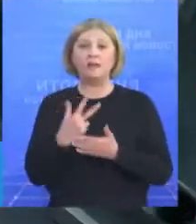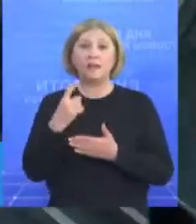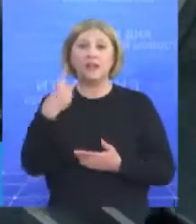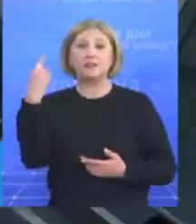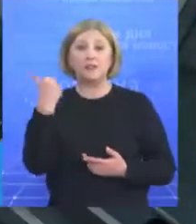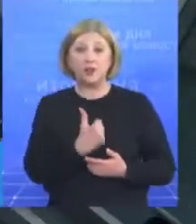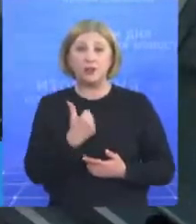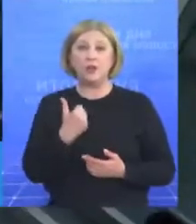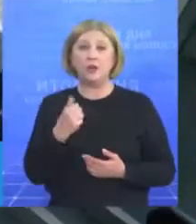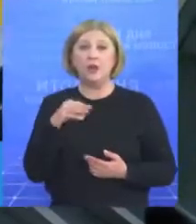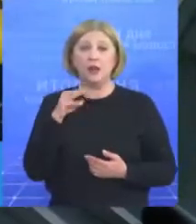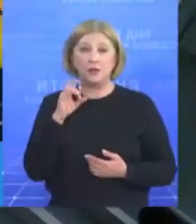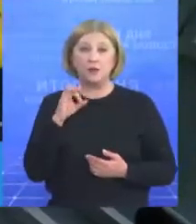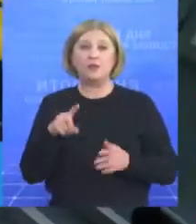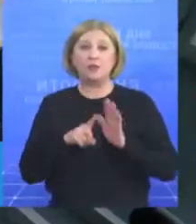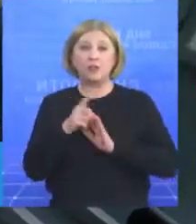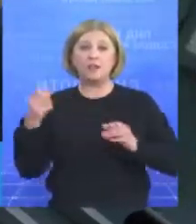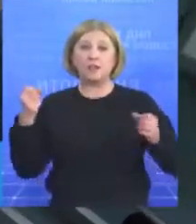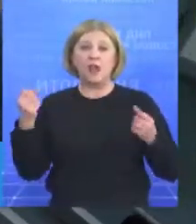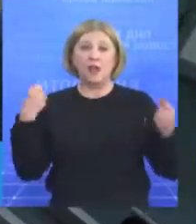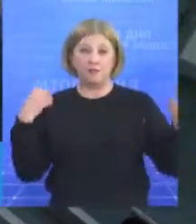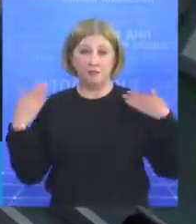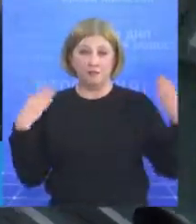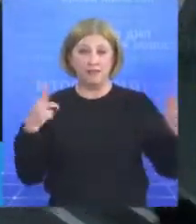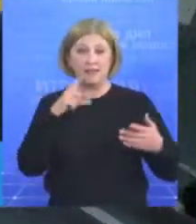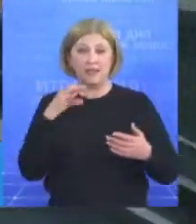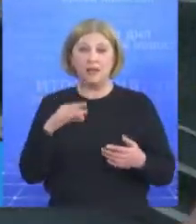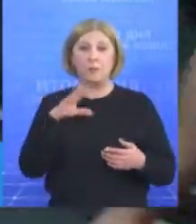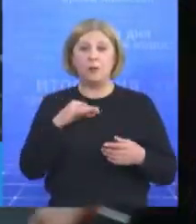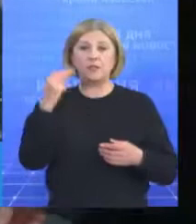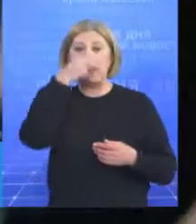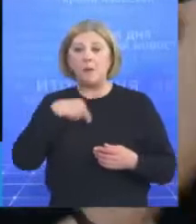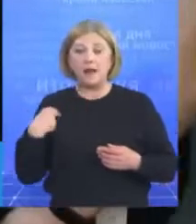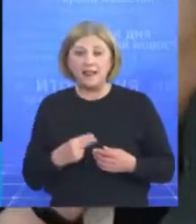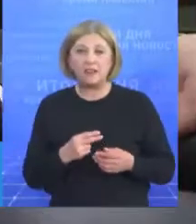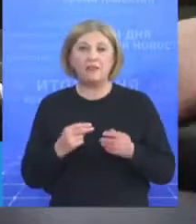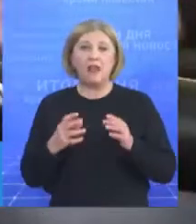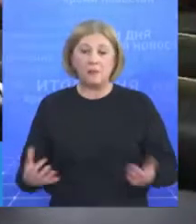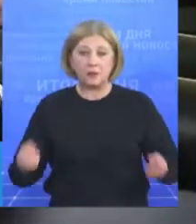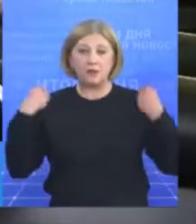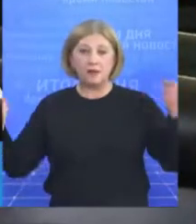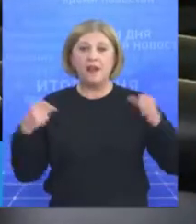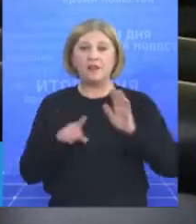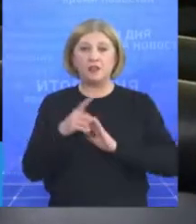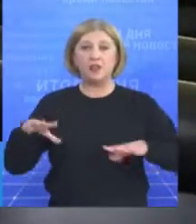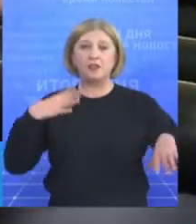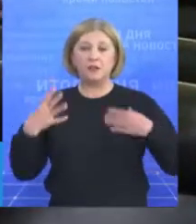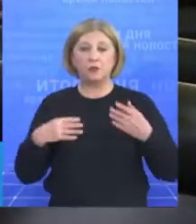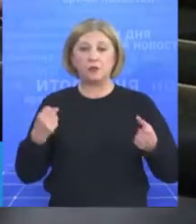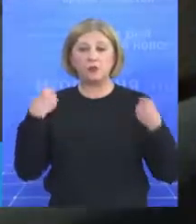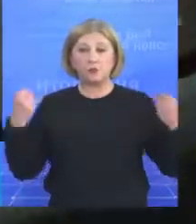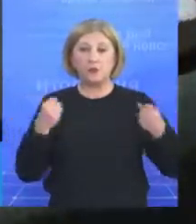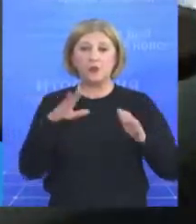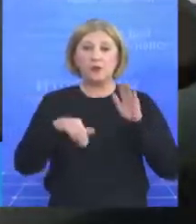раза в неделю утро отца Дмитрия Кирякова начинается в тренажерном зале. После смиренной молитвы берется за гантели и начинает тренировку. Жмет вес